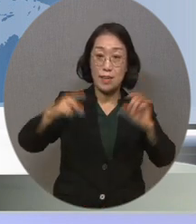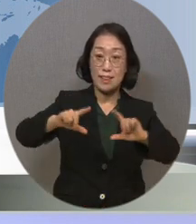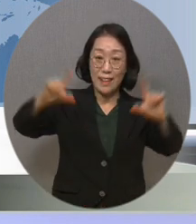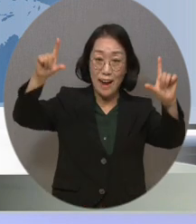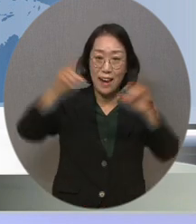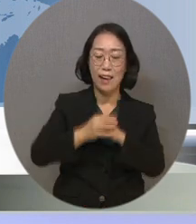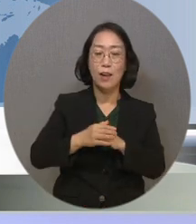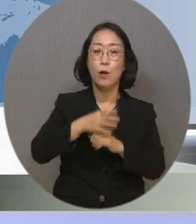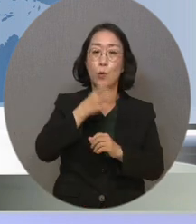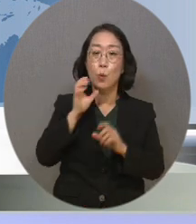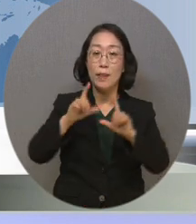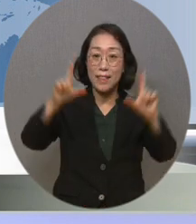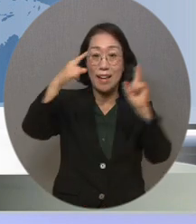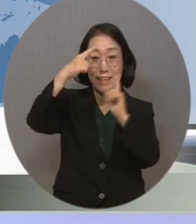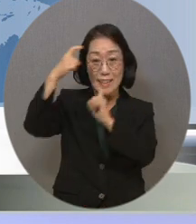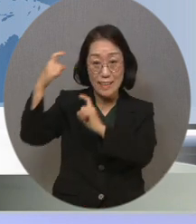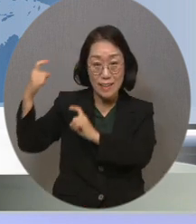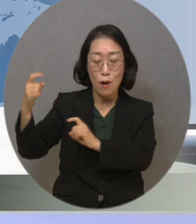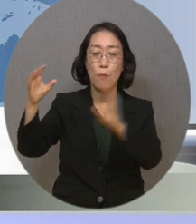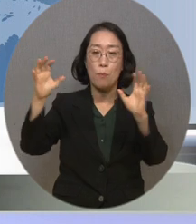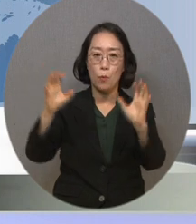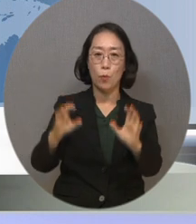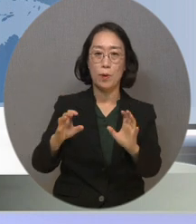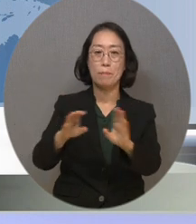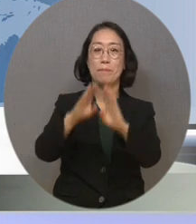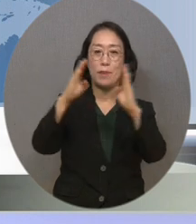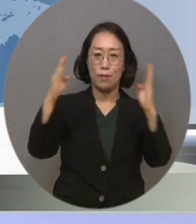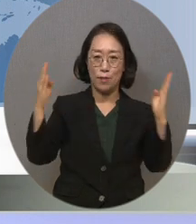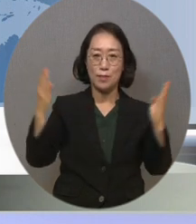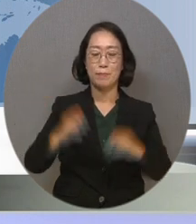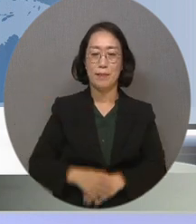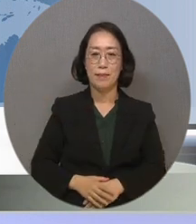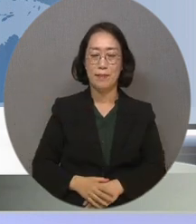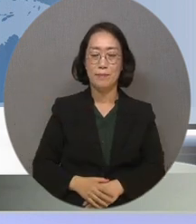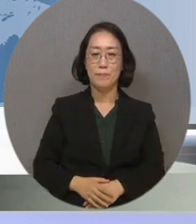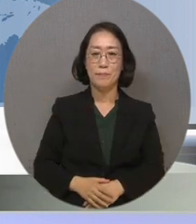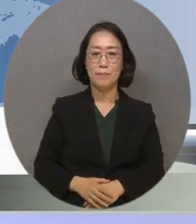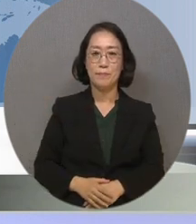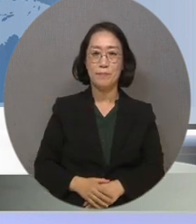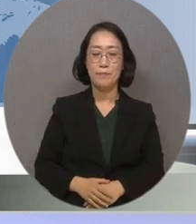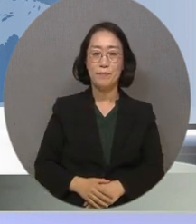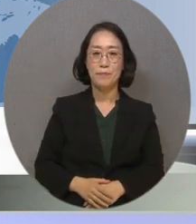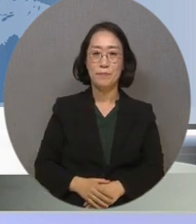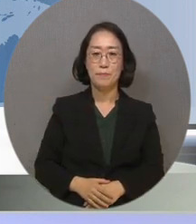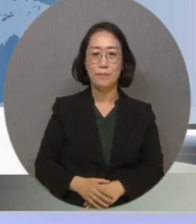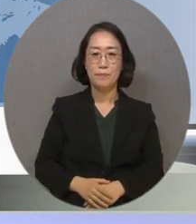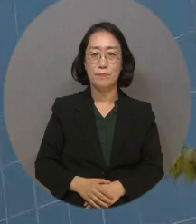맞아 제27회 노인의 날 기념식이 개최됐습니다. 정유정 기자입니다.